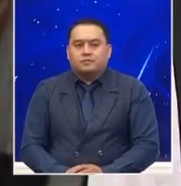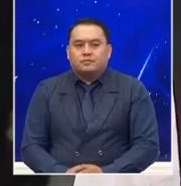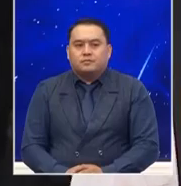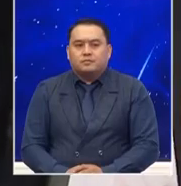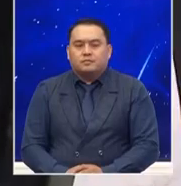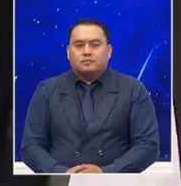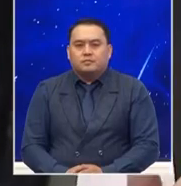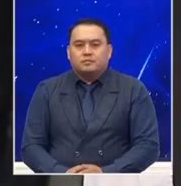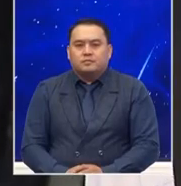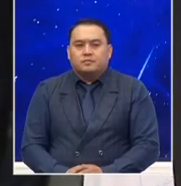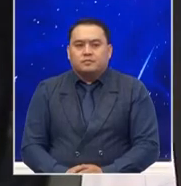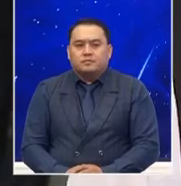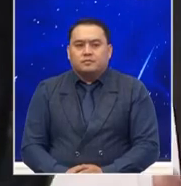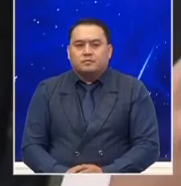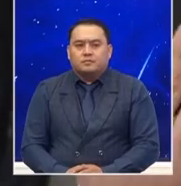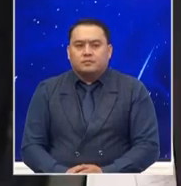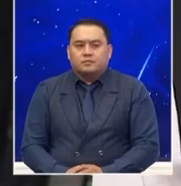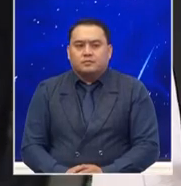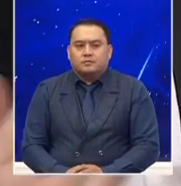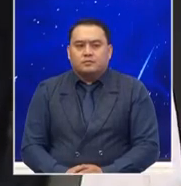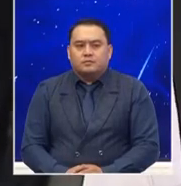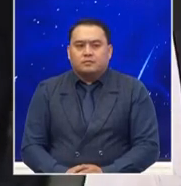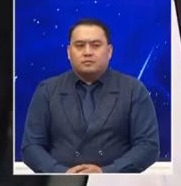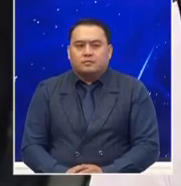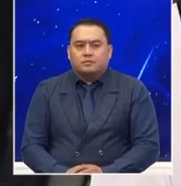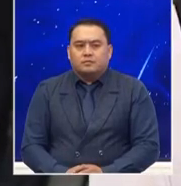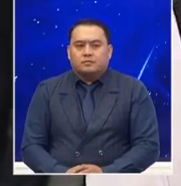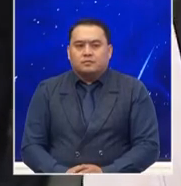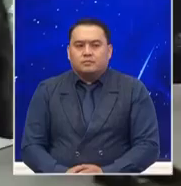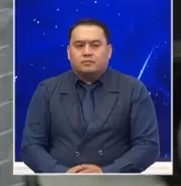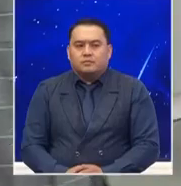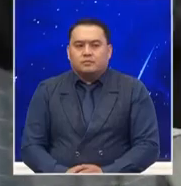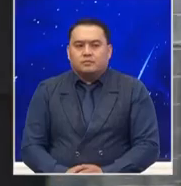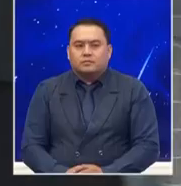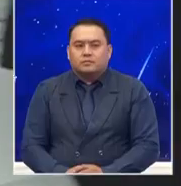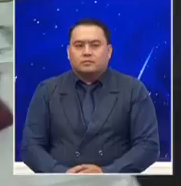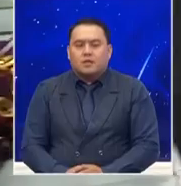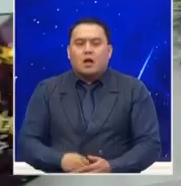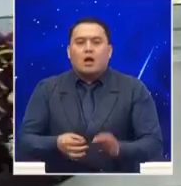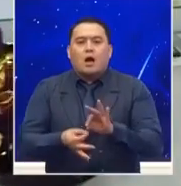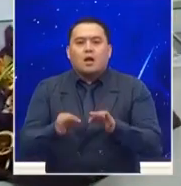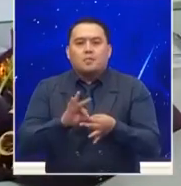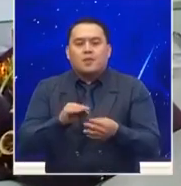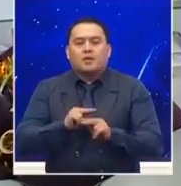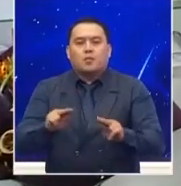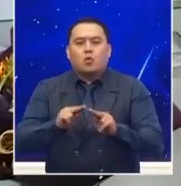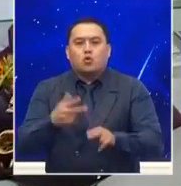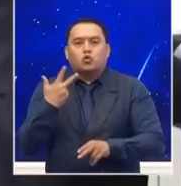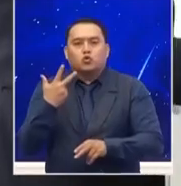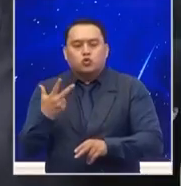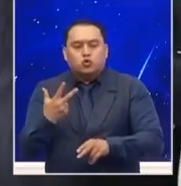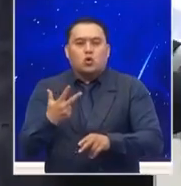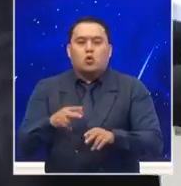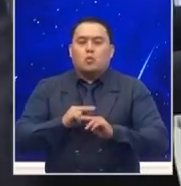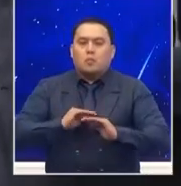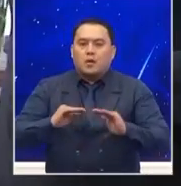хаққа айтқан, бақыл бол бар қазақтың Құранбегі. Олимпиада мұғалімдер арасында 3, оқушылар арасында